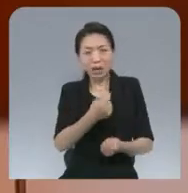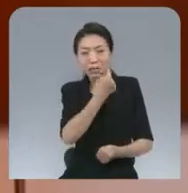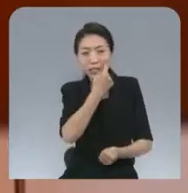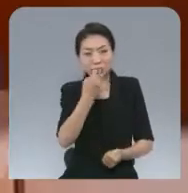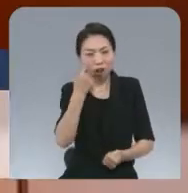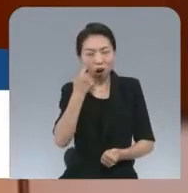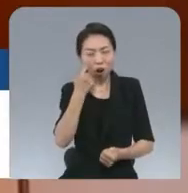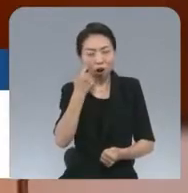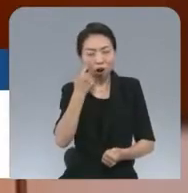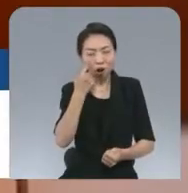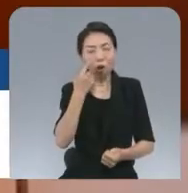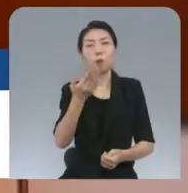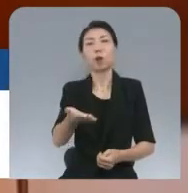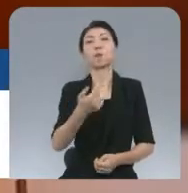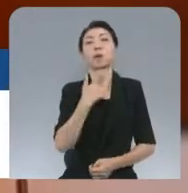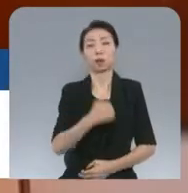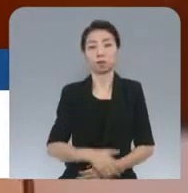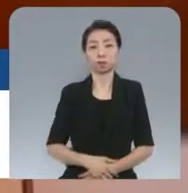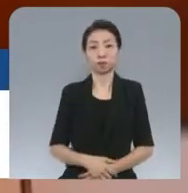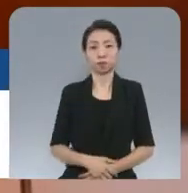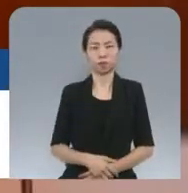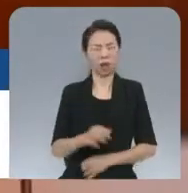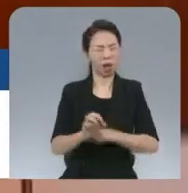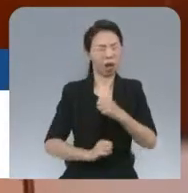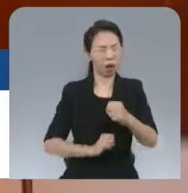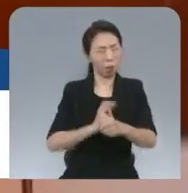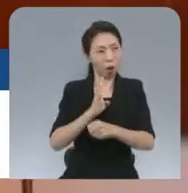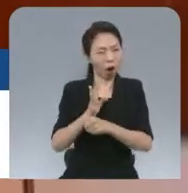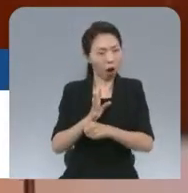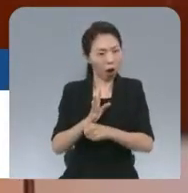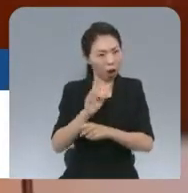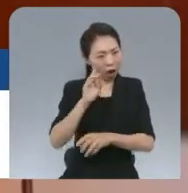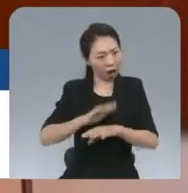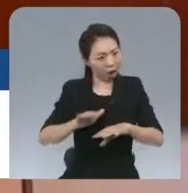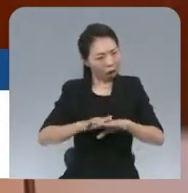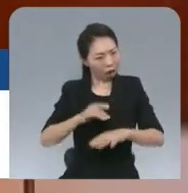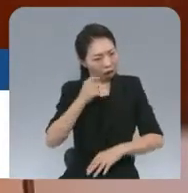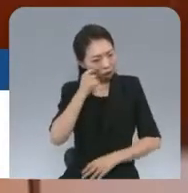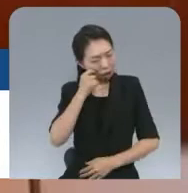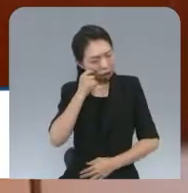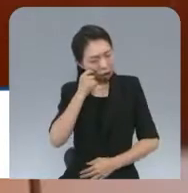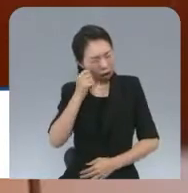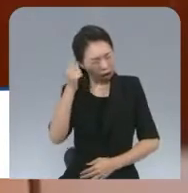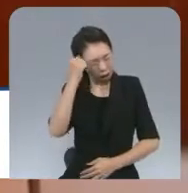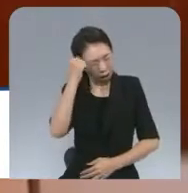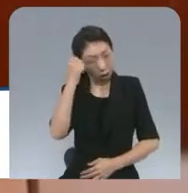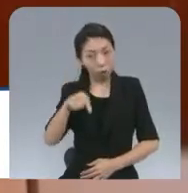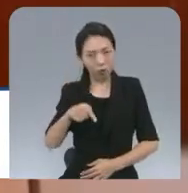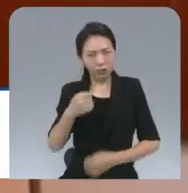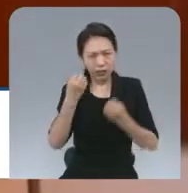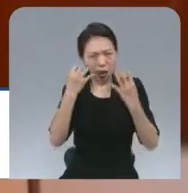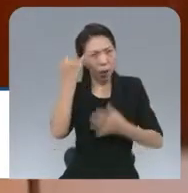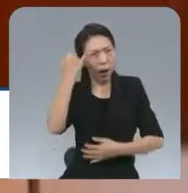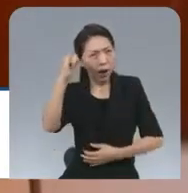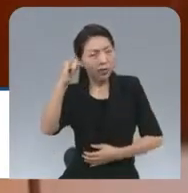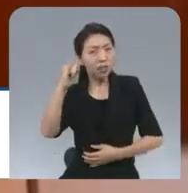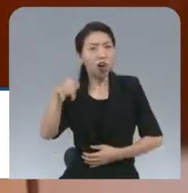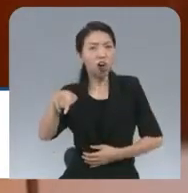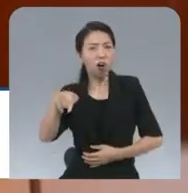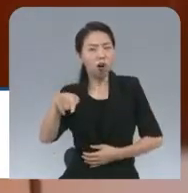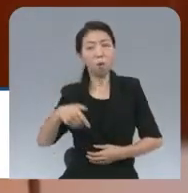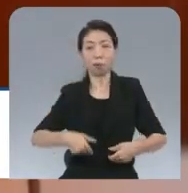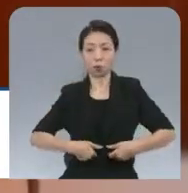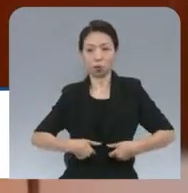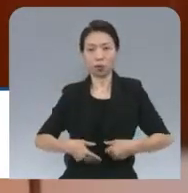in der algebraischen geometrie anerkannt beispielsweise konnte er einen beweis für ein schwieriges mathematisches problem aus dem